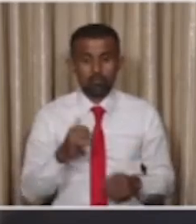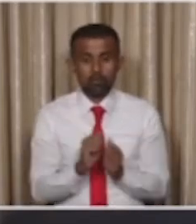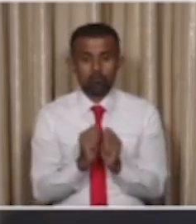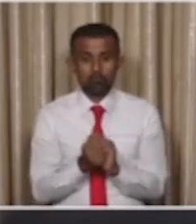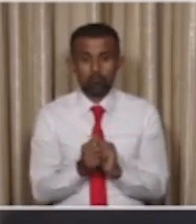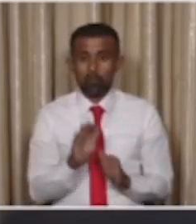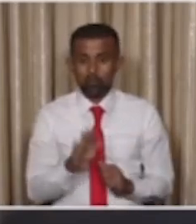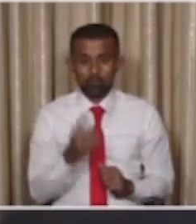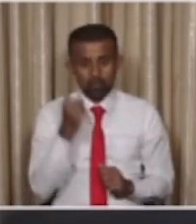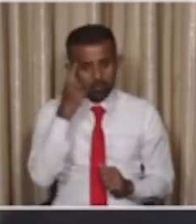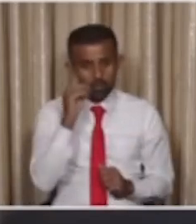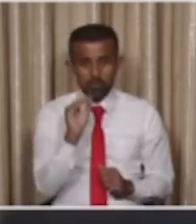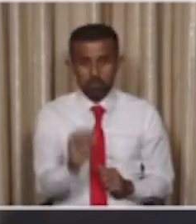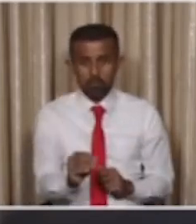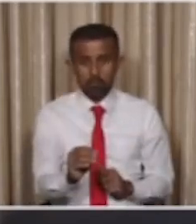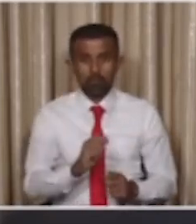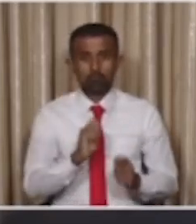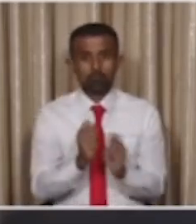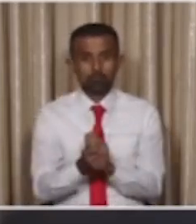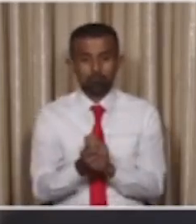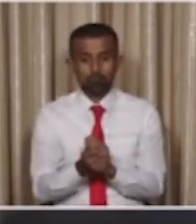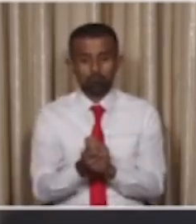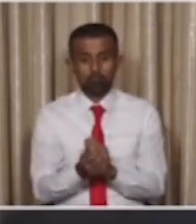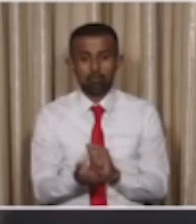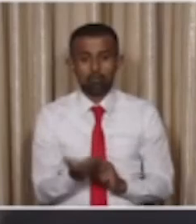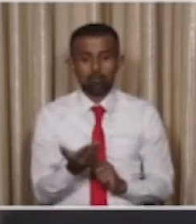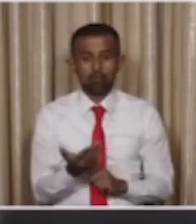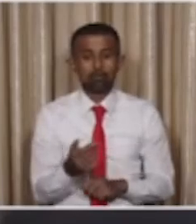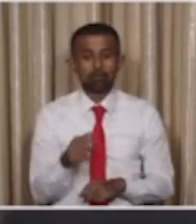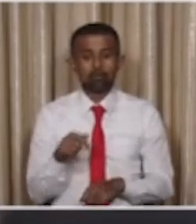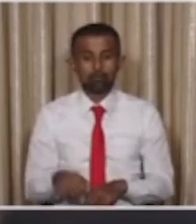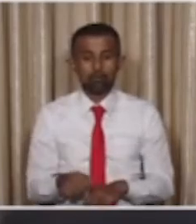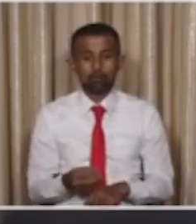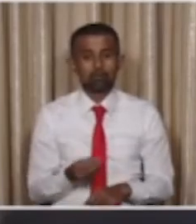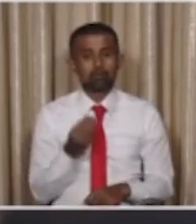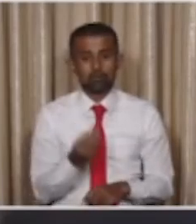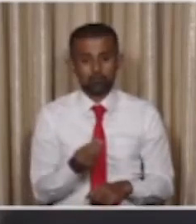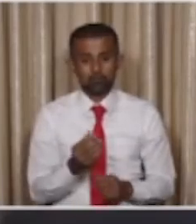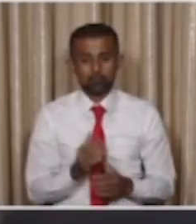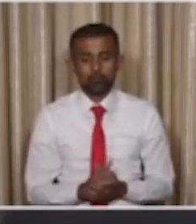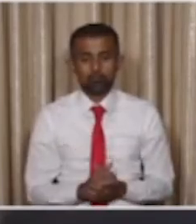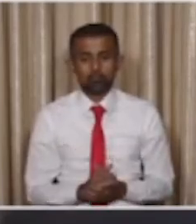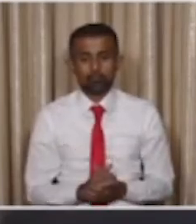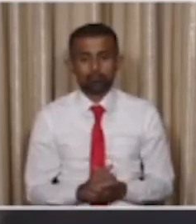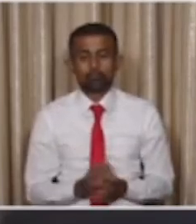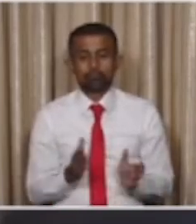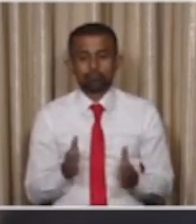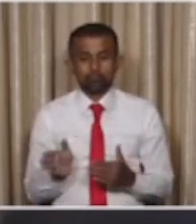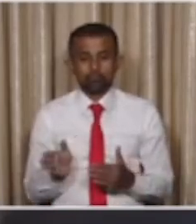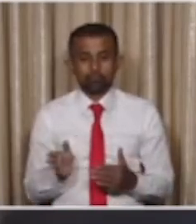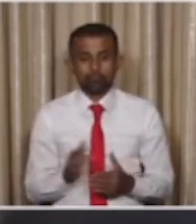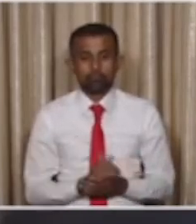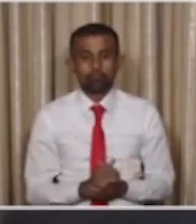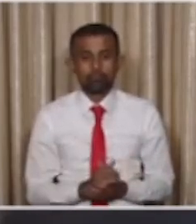කරන්න ඕනේ කියලා හිතනවා නම් ඒ වෙනස කරන්න අවස්ථාව ලබා දීලා තියෙනවා කියලා. ඊට අමතරව ඔවුන්